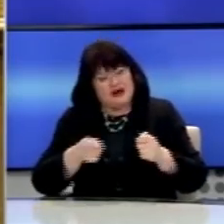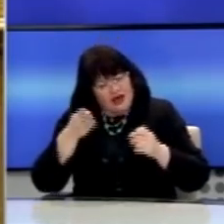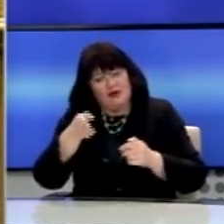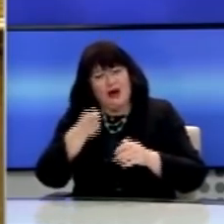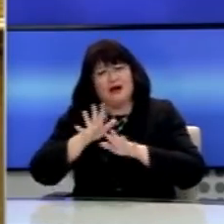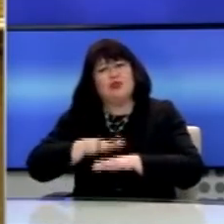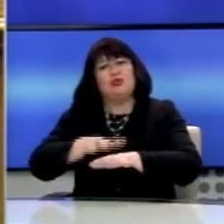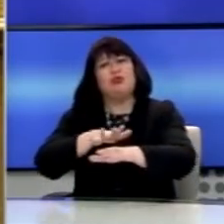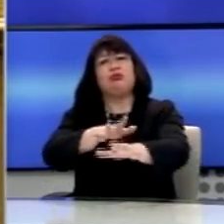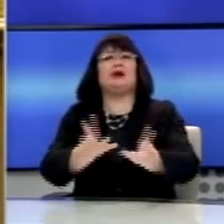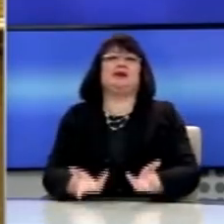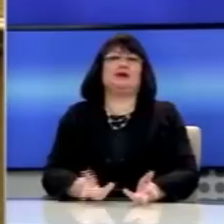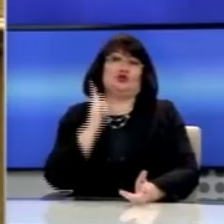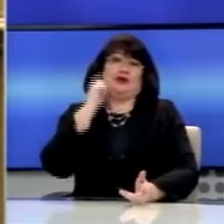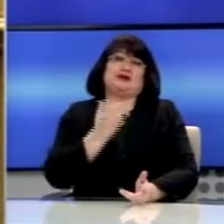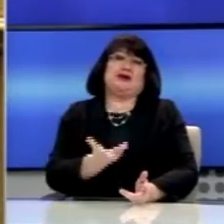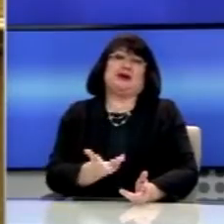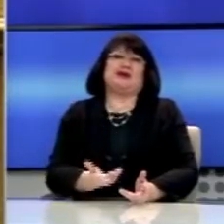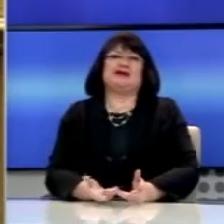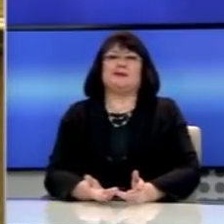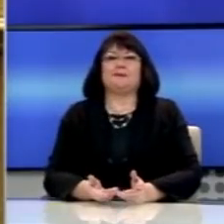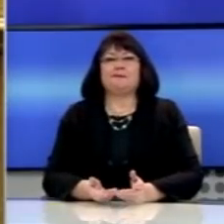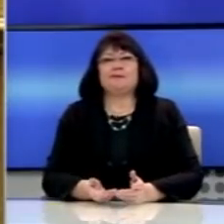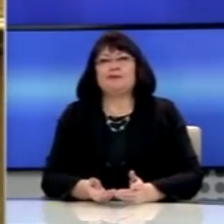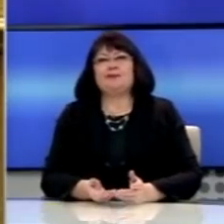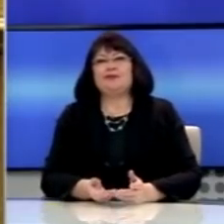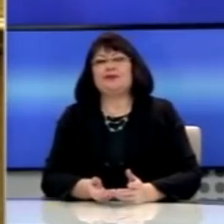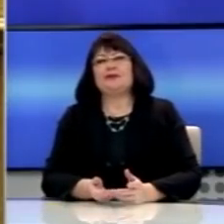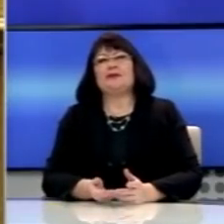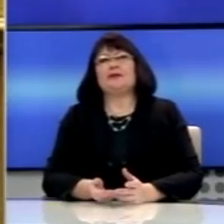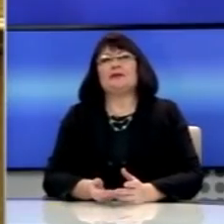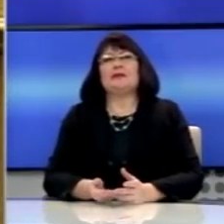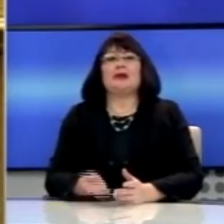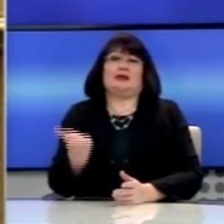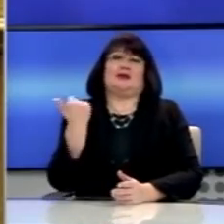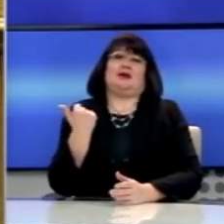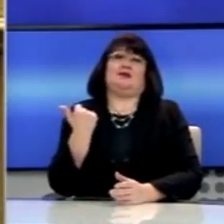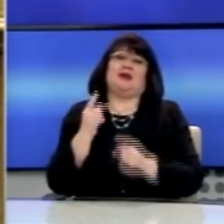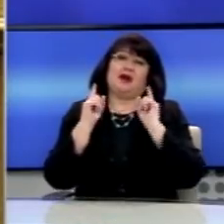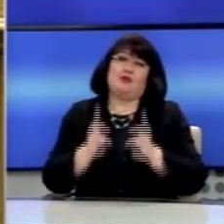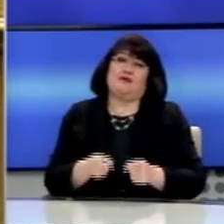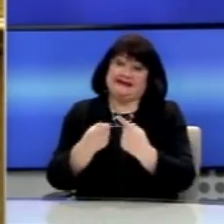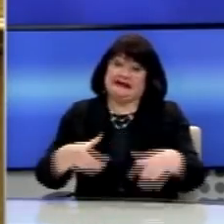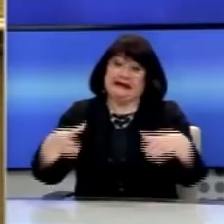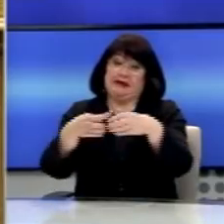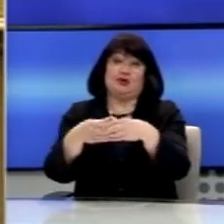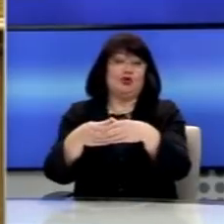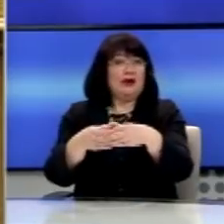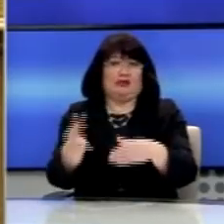μέτρα και παρά το γεγονός ότι δεν υπήρχε βέβαια και καμιά σχετική απόφαση της Επιτροπής των